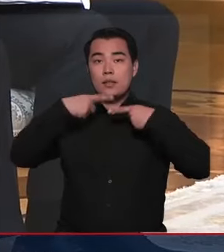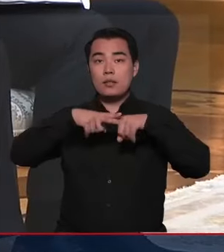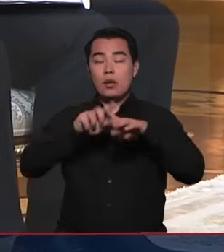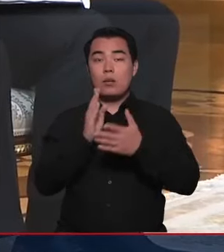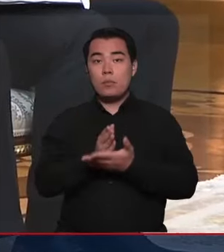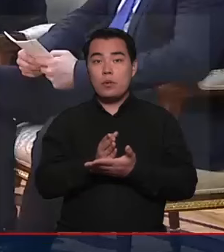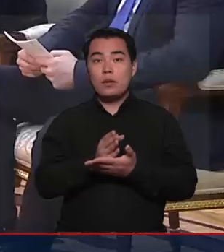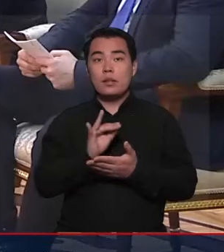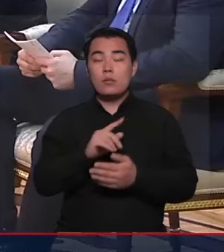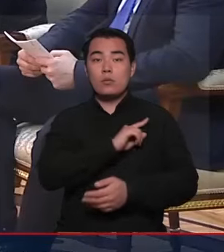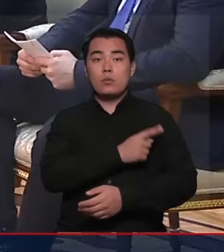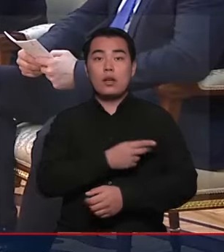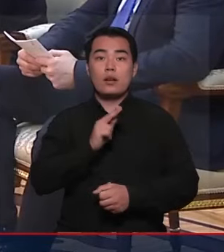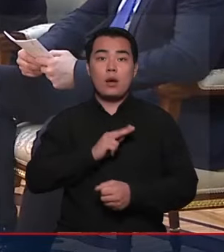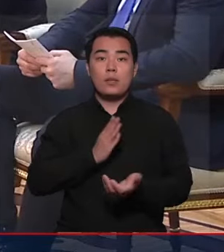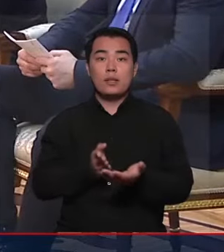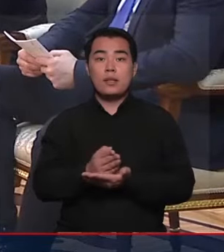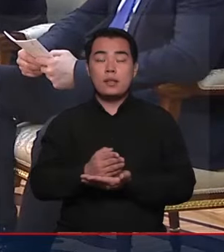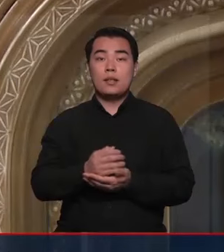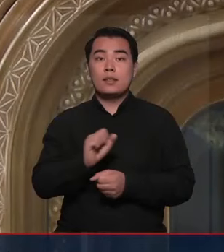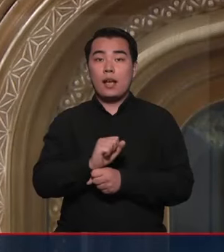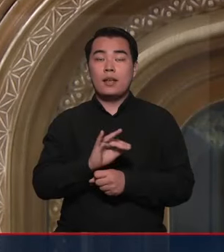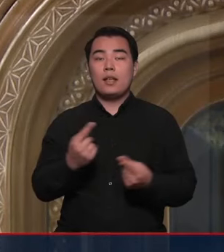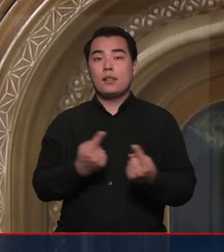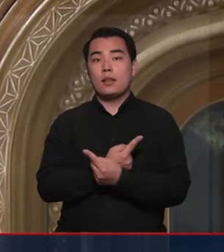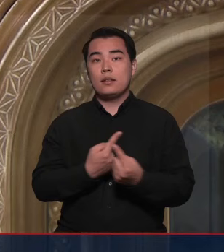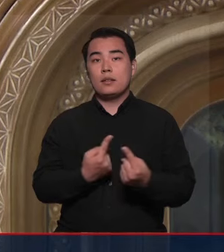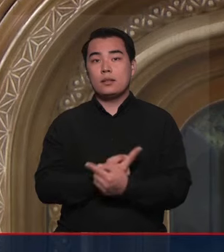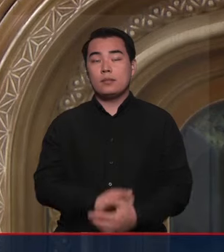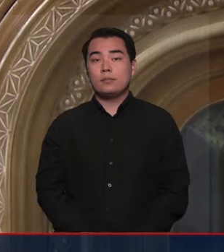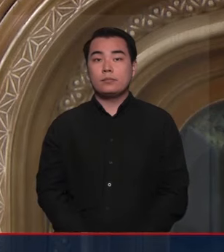а также усилят работу в сфере транспорта и транзита.